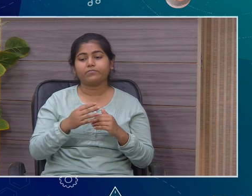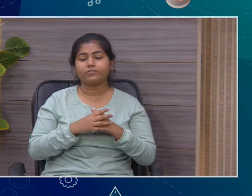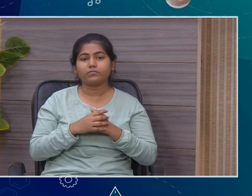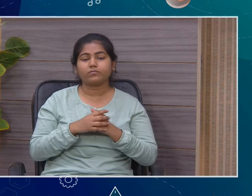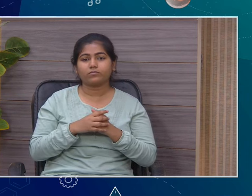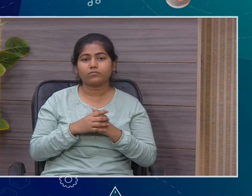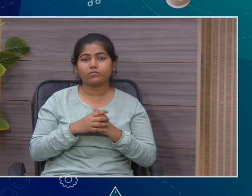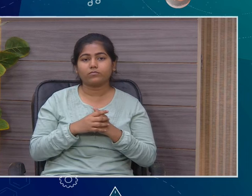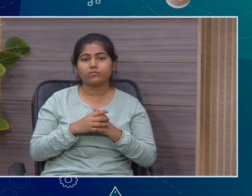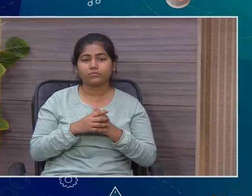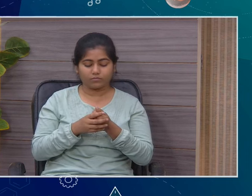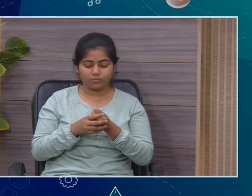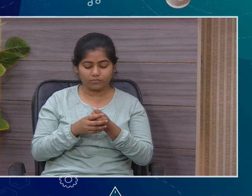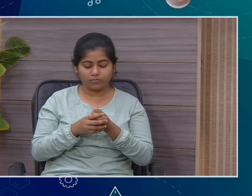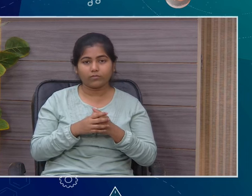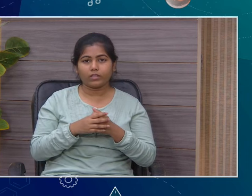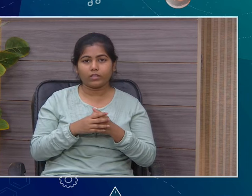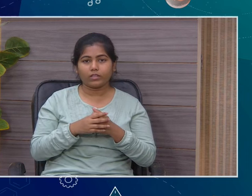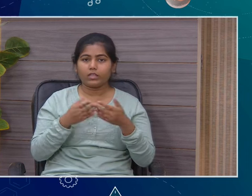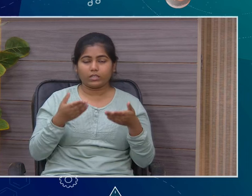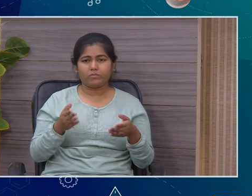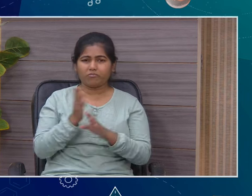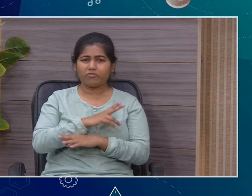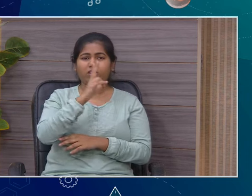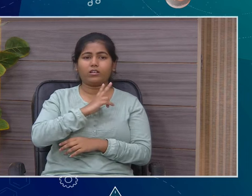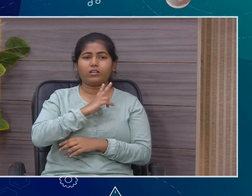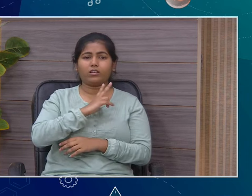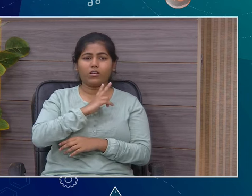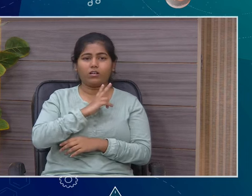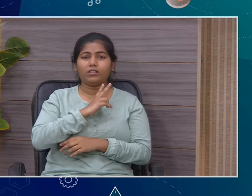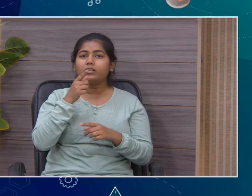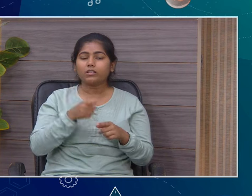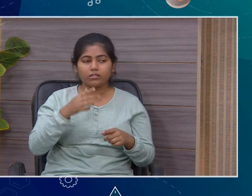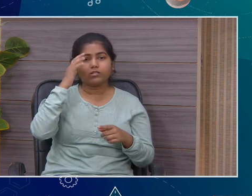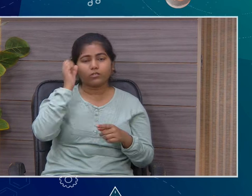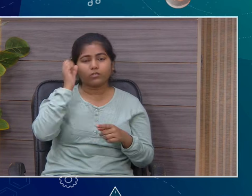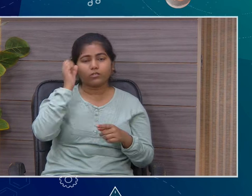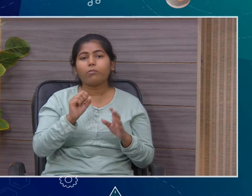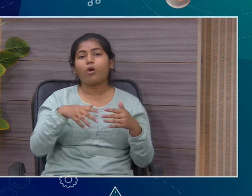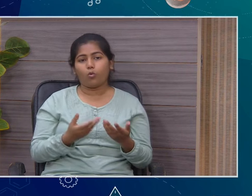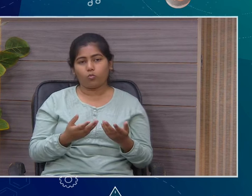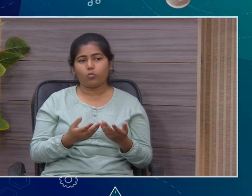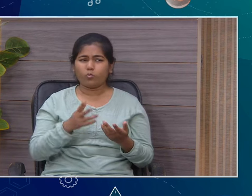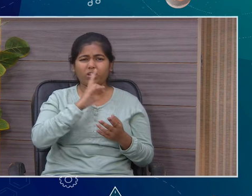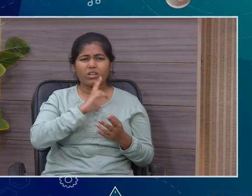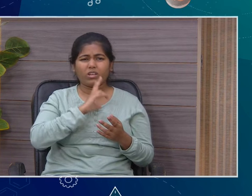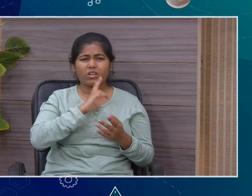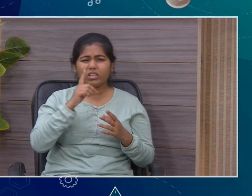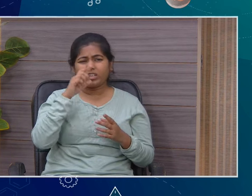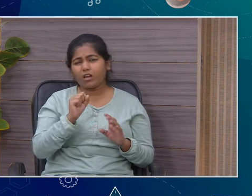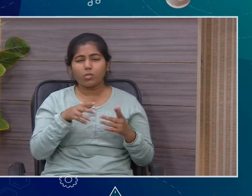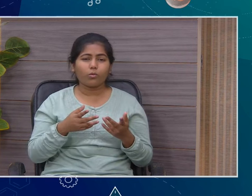जी। सर अभी आप बात कर रहे थे कि अब याद करने की बात पर आते हैं, अभी आपने बोला कि याद करना,